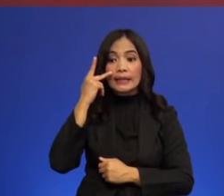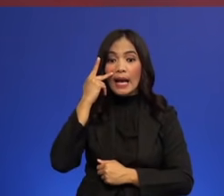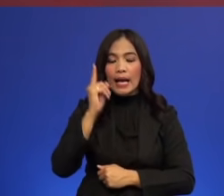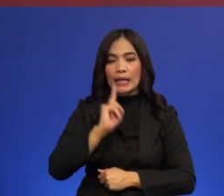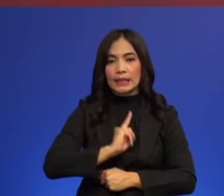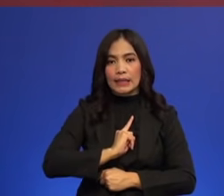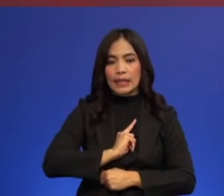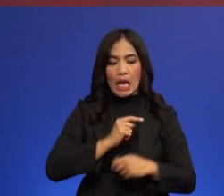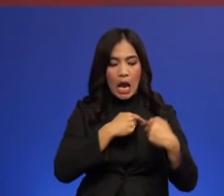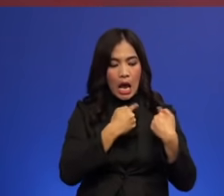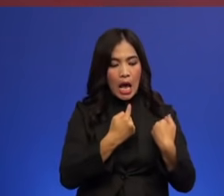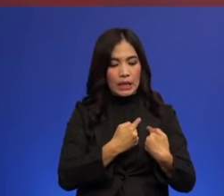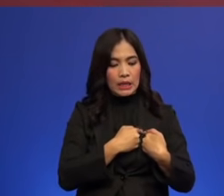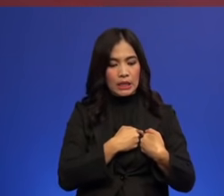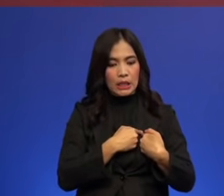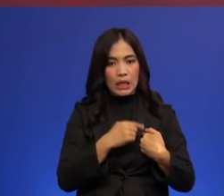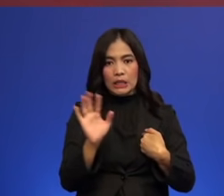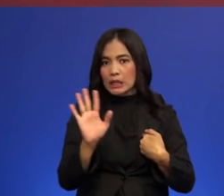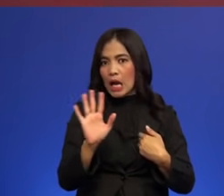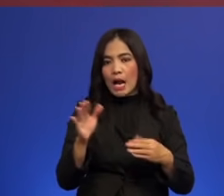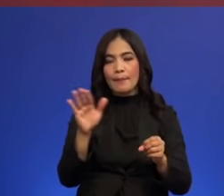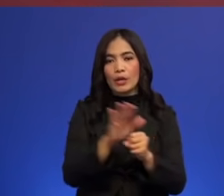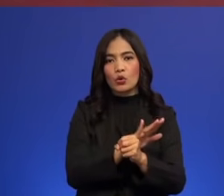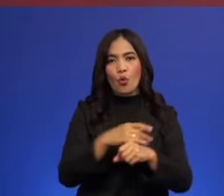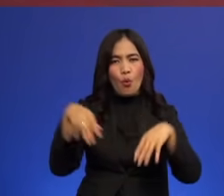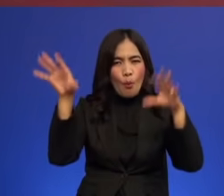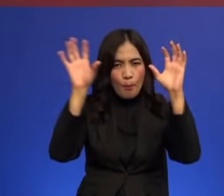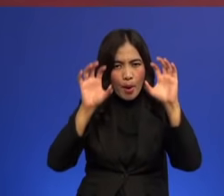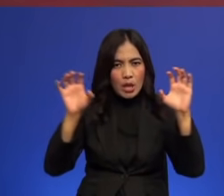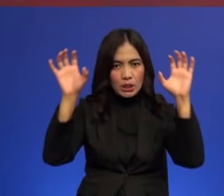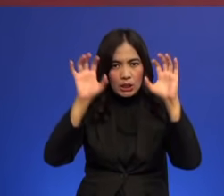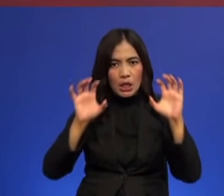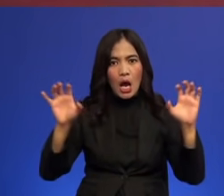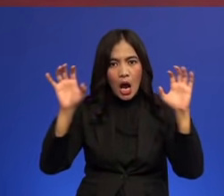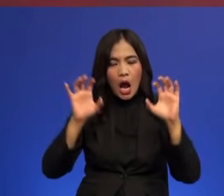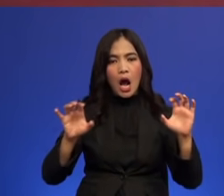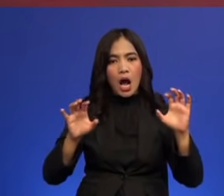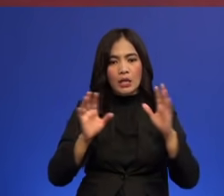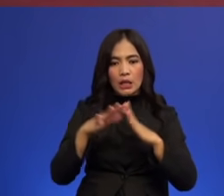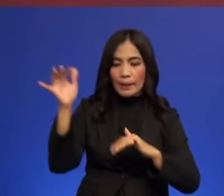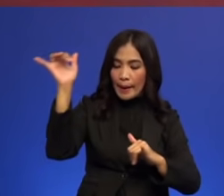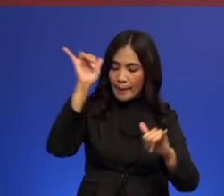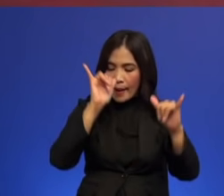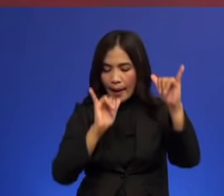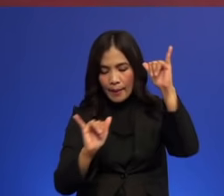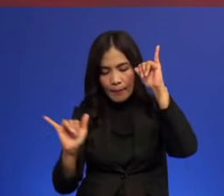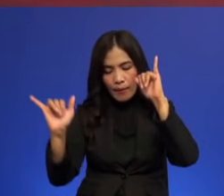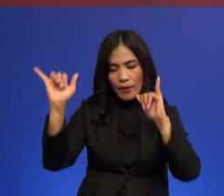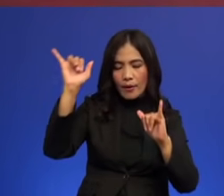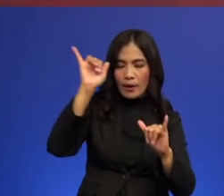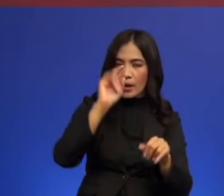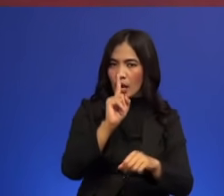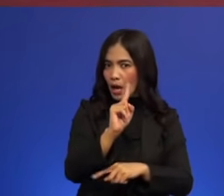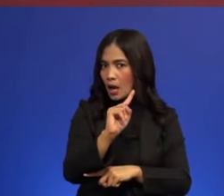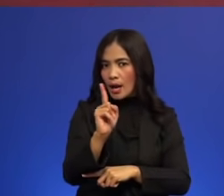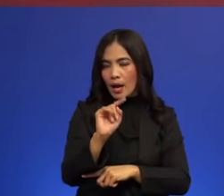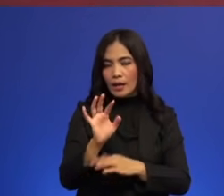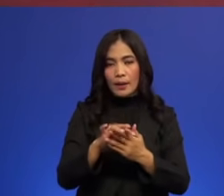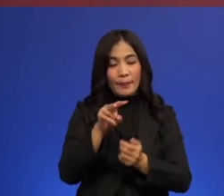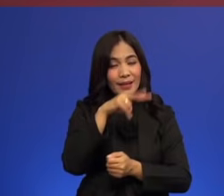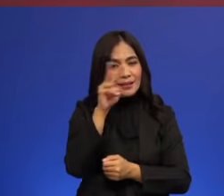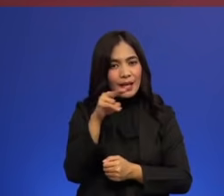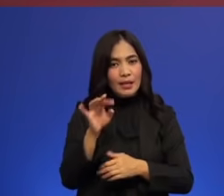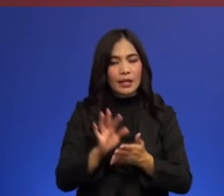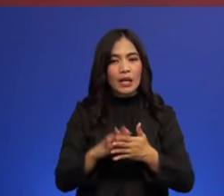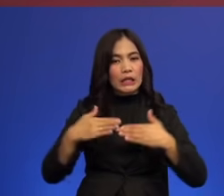jangan sarat atau penuh oleh pesta pora dan kemabukan. Jangan mencari